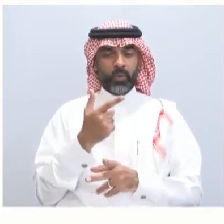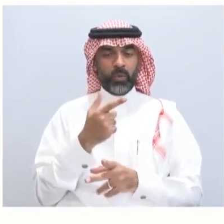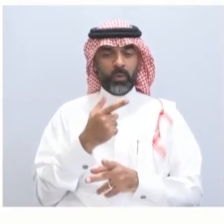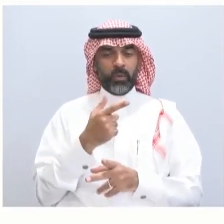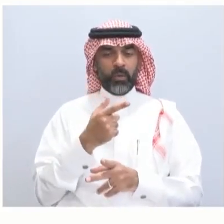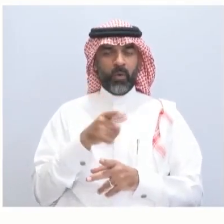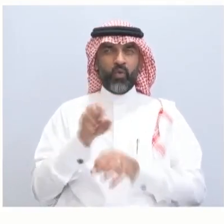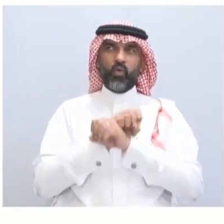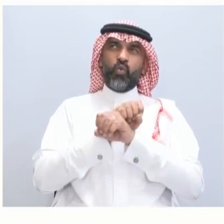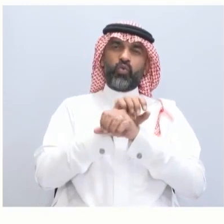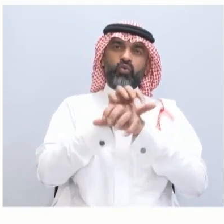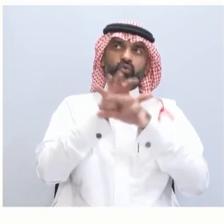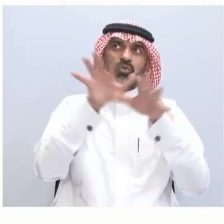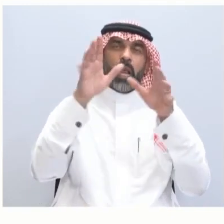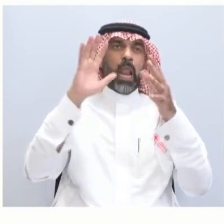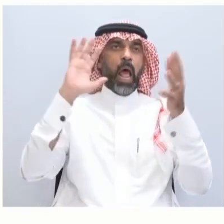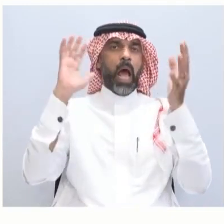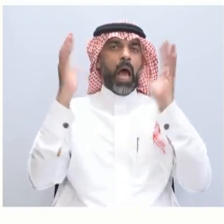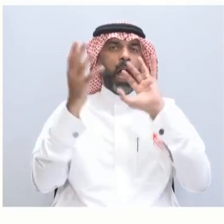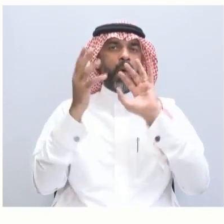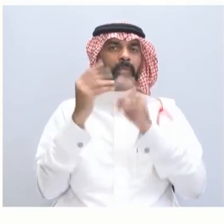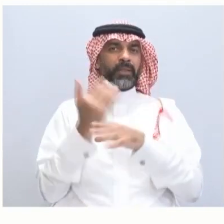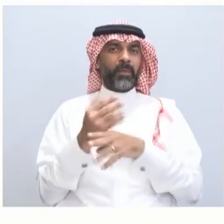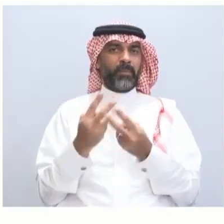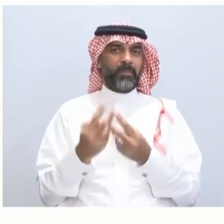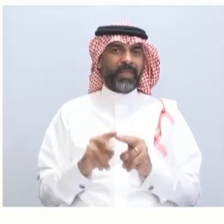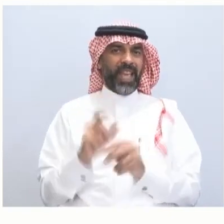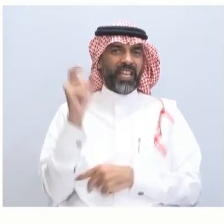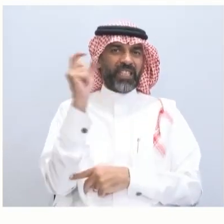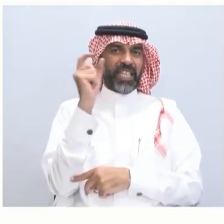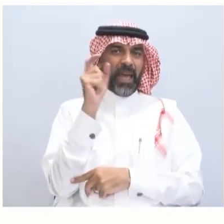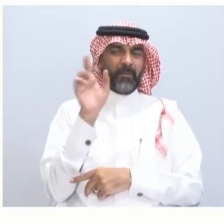اشعاع للعالم عندما ظهر الاسلام اذا لدينا